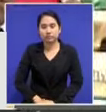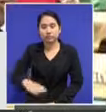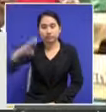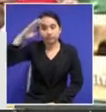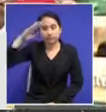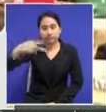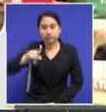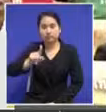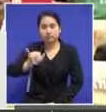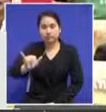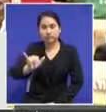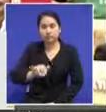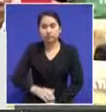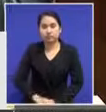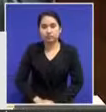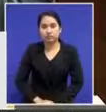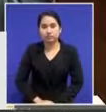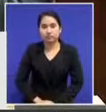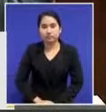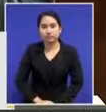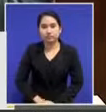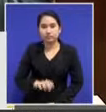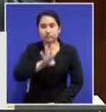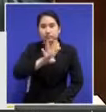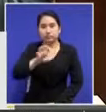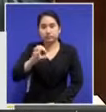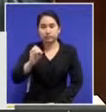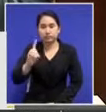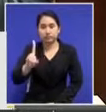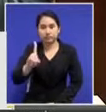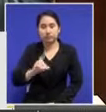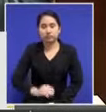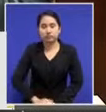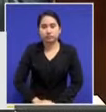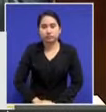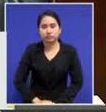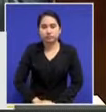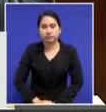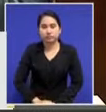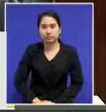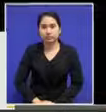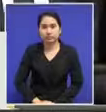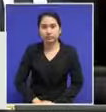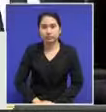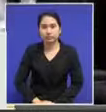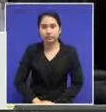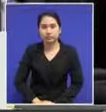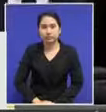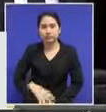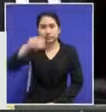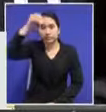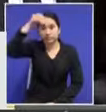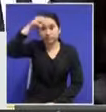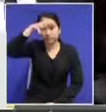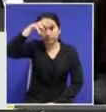เอกประยุทธ์จันทร์โอชาครับ 401นายภาควัตรศรีสุรพล นายธนาธ